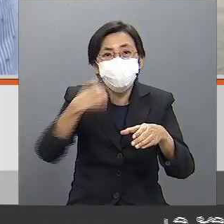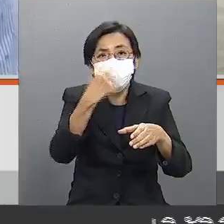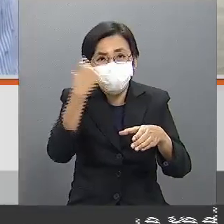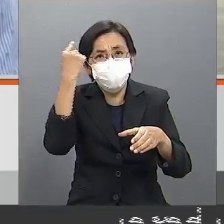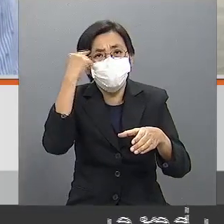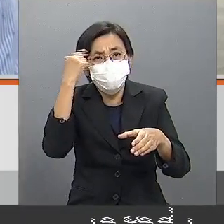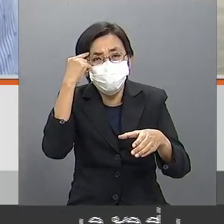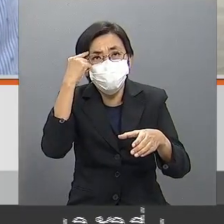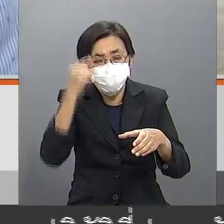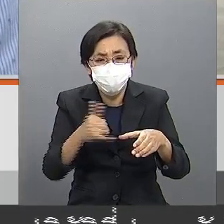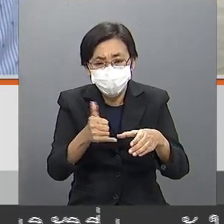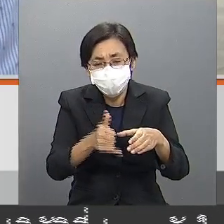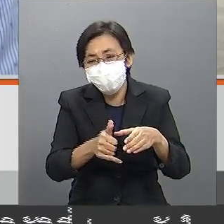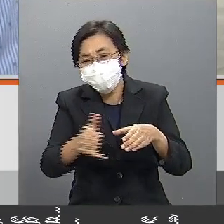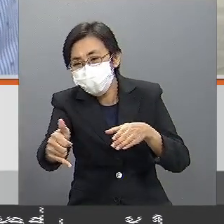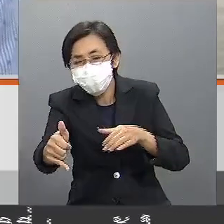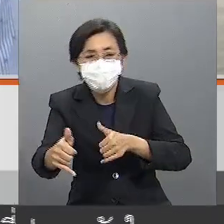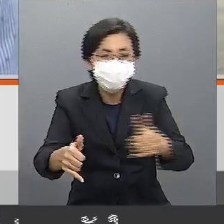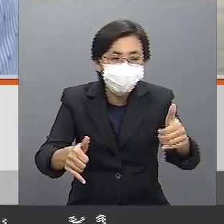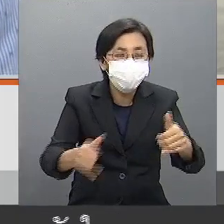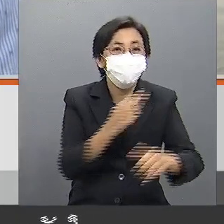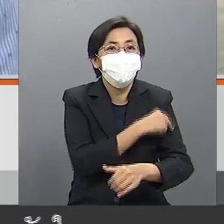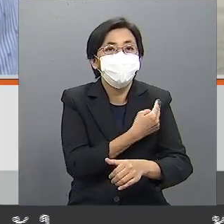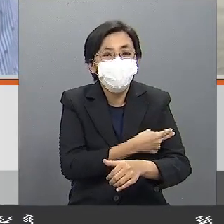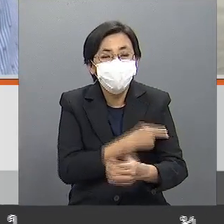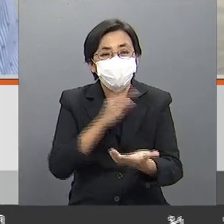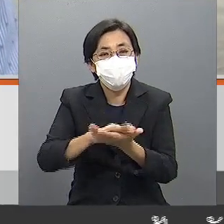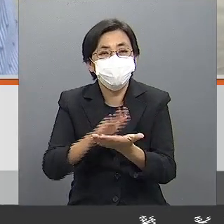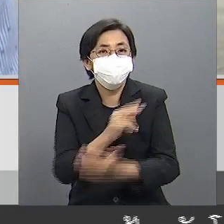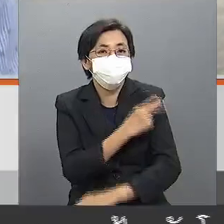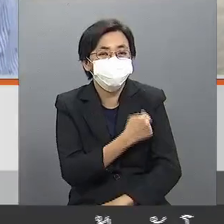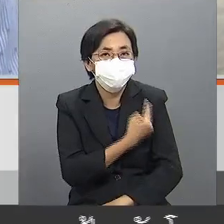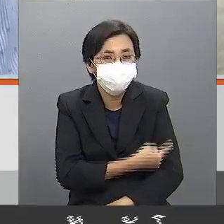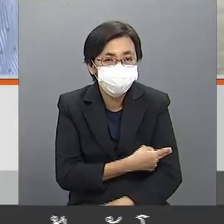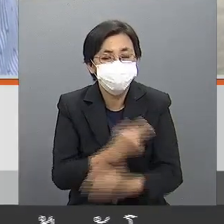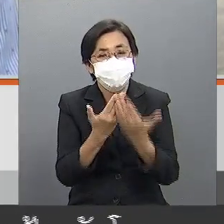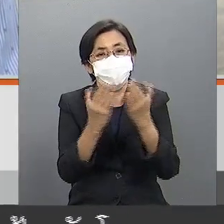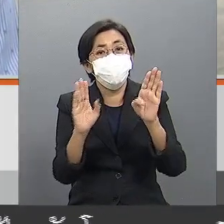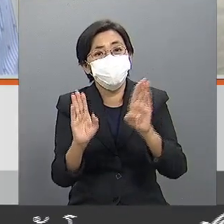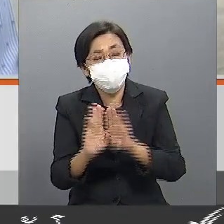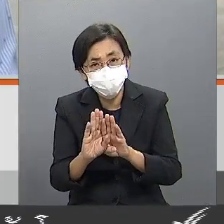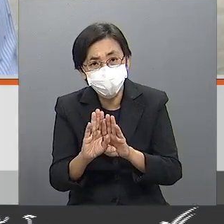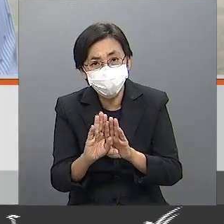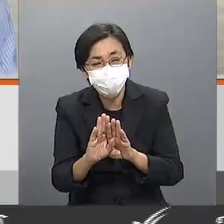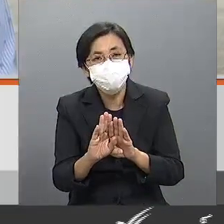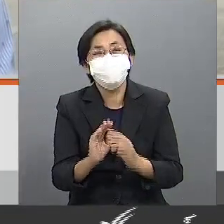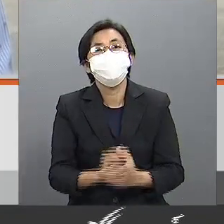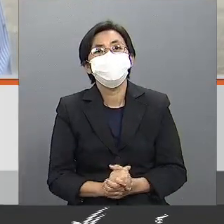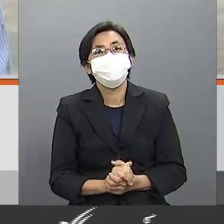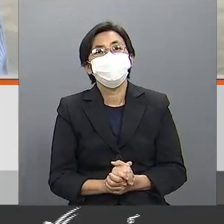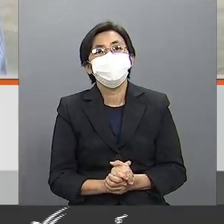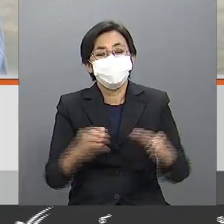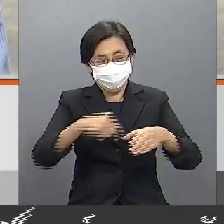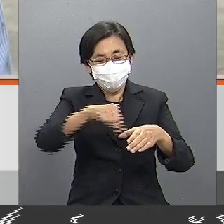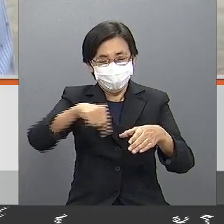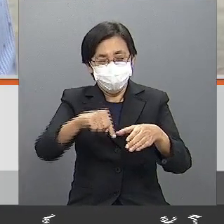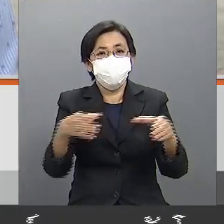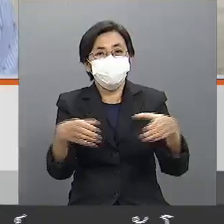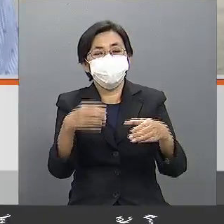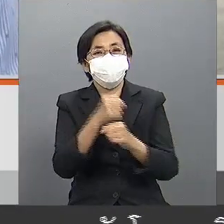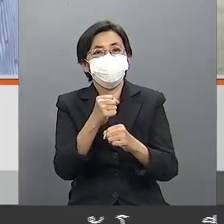ยค่ะว่าการระบาดในจังหวัดสงขลานั้นเริ่มจากคลัสเตอร์สถานบันเทิงแต่ขณะนี้กำลังเกิดคลัสเตอร์ใหม่ๆเพิ่มขึ้นอย่างต่อเนื่องค่ะทางร้